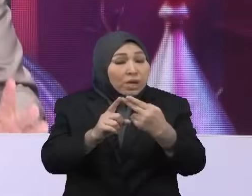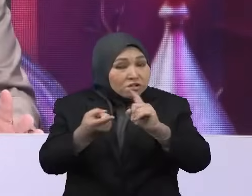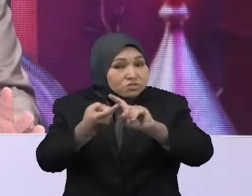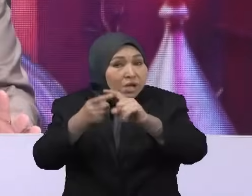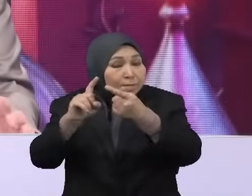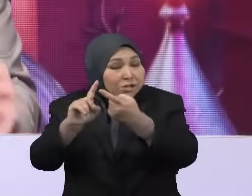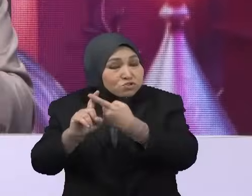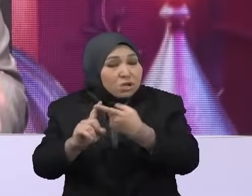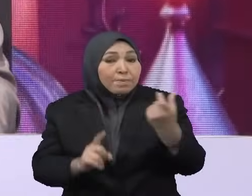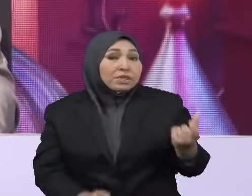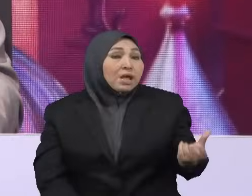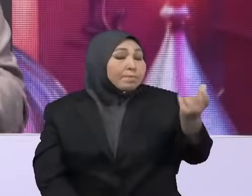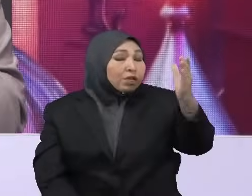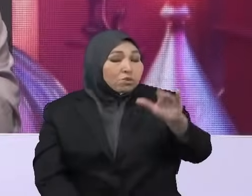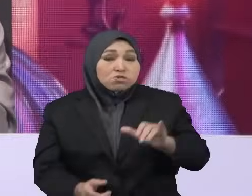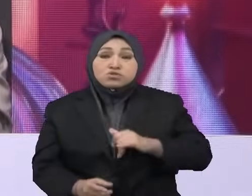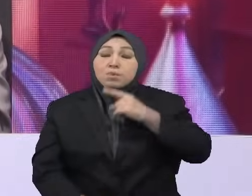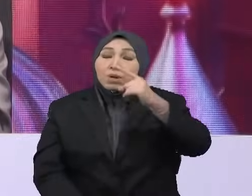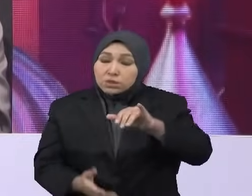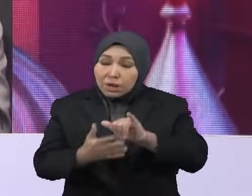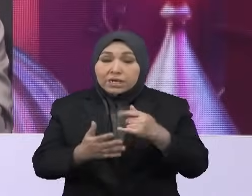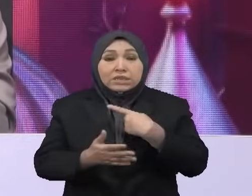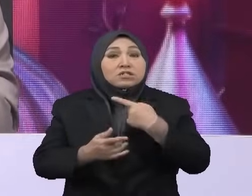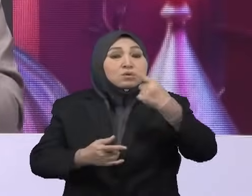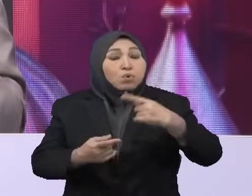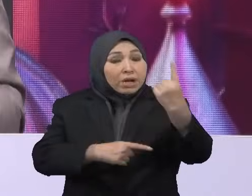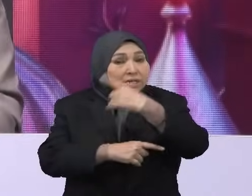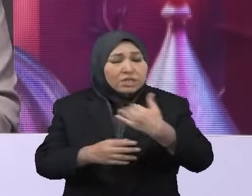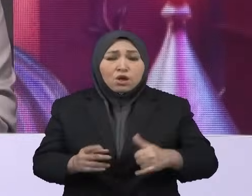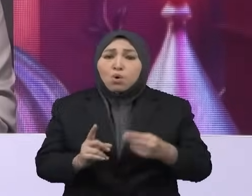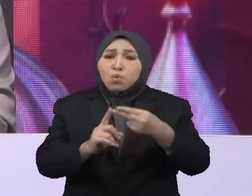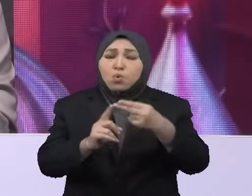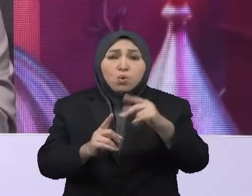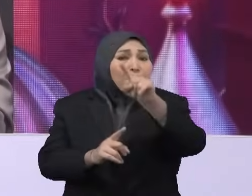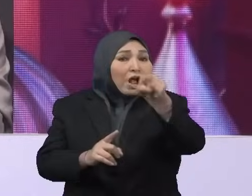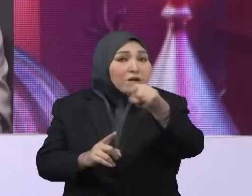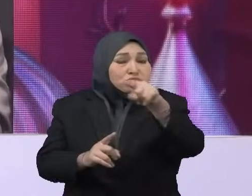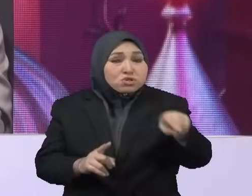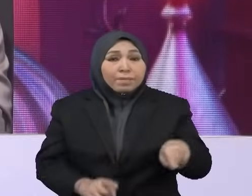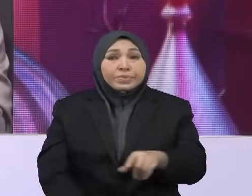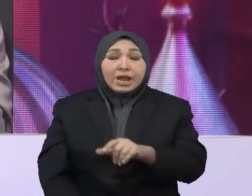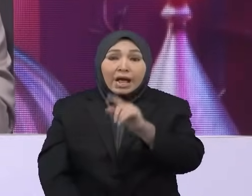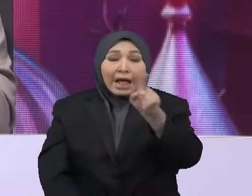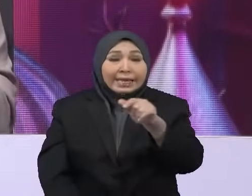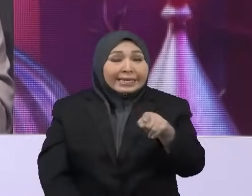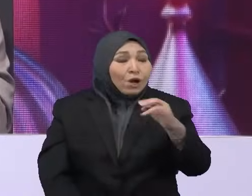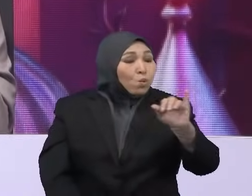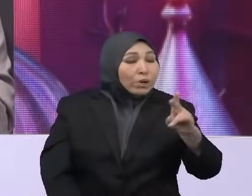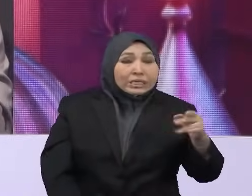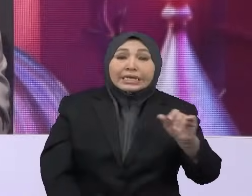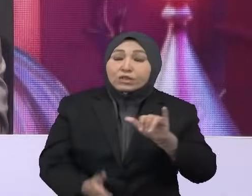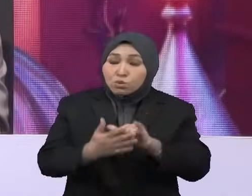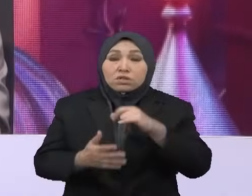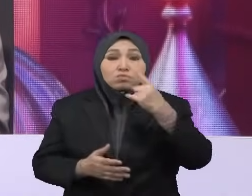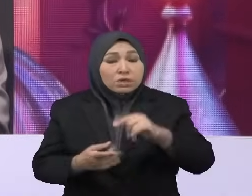Nabi sebut qaf. Itulah yang kita sebut pada hari ini. Yang kita sebut huruf Hamzah pada hari ini, A, I, I, U tu, itulah yang disebut